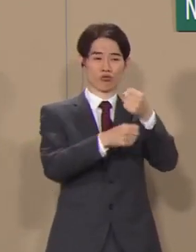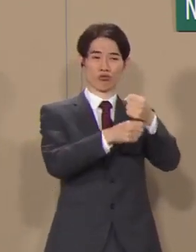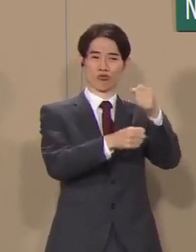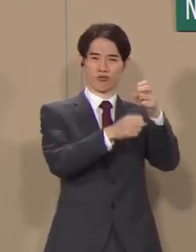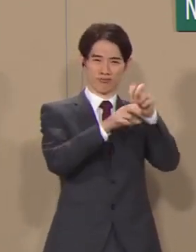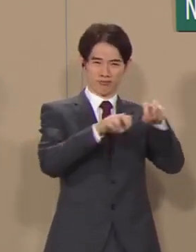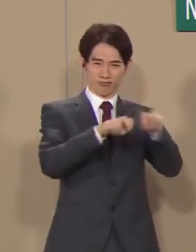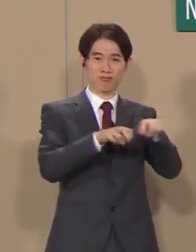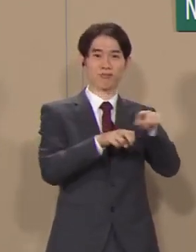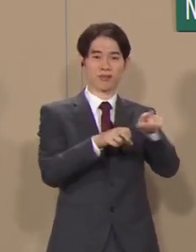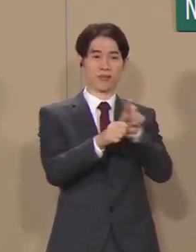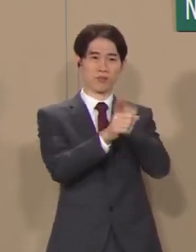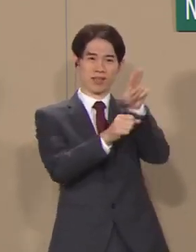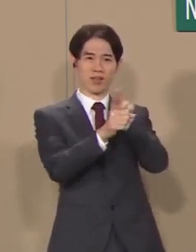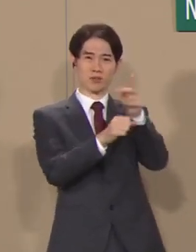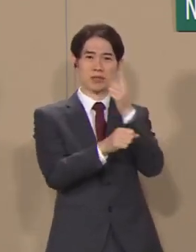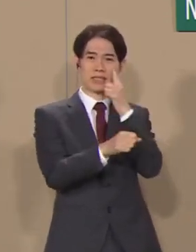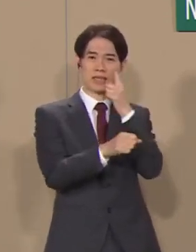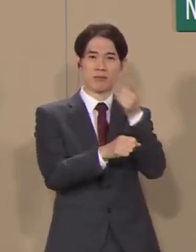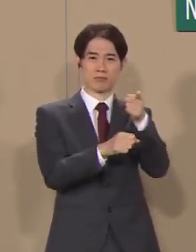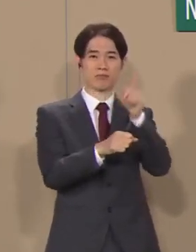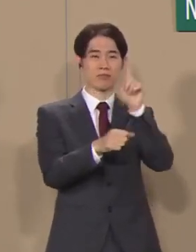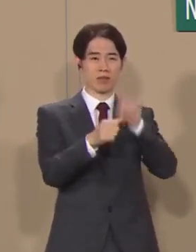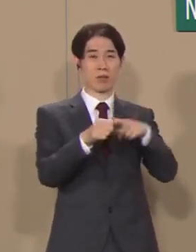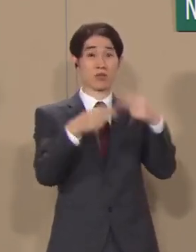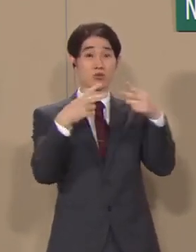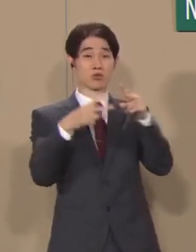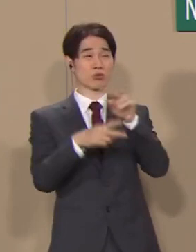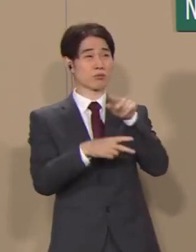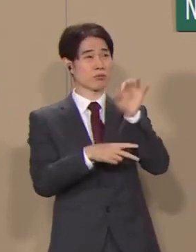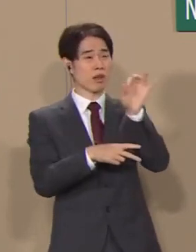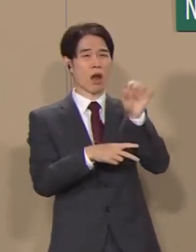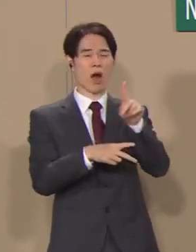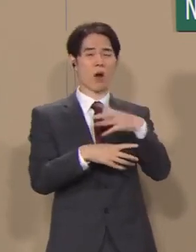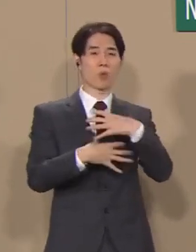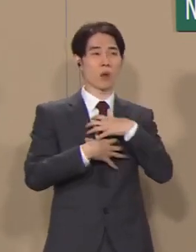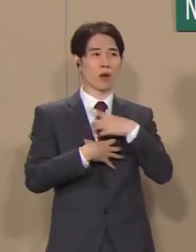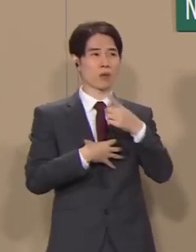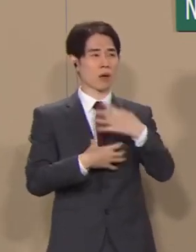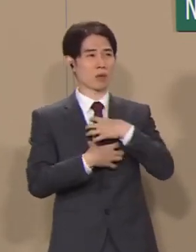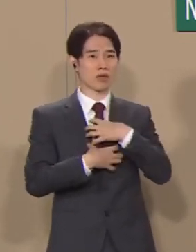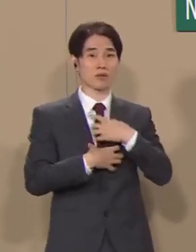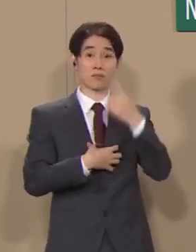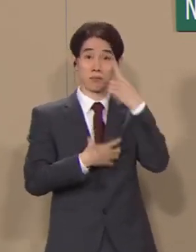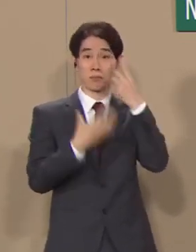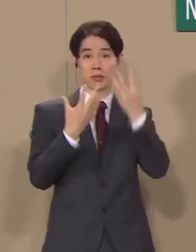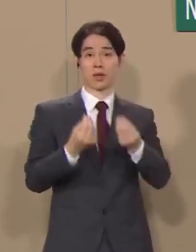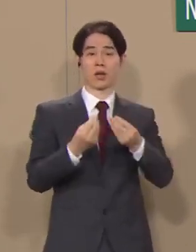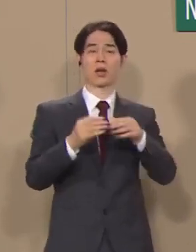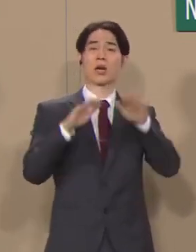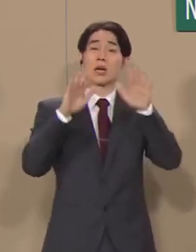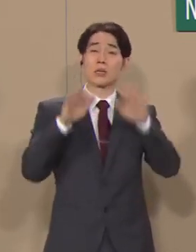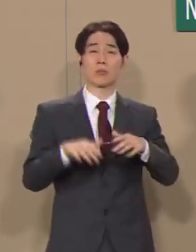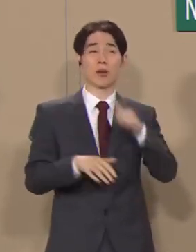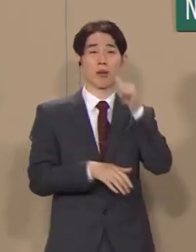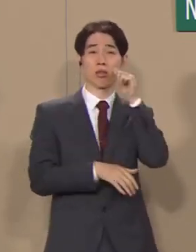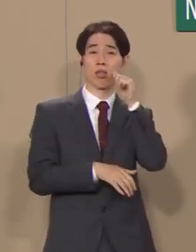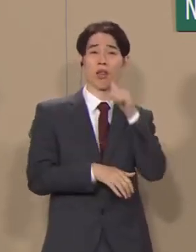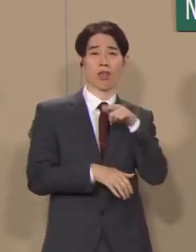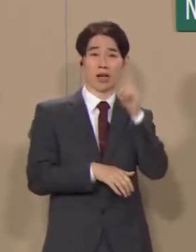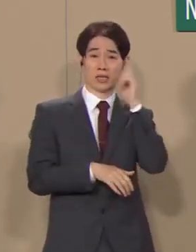実験によって多くの国民が不安や恐怖を感じていました今はすっかり慣れてしまった